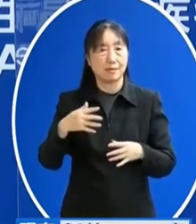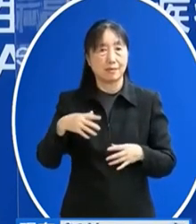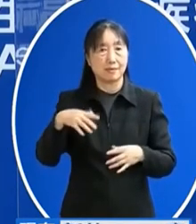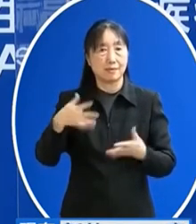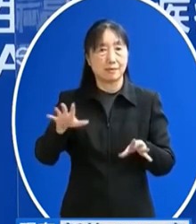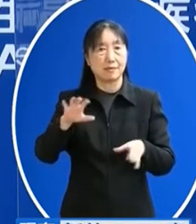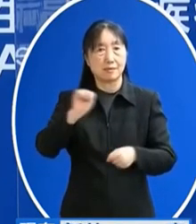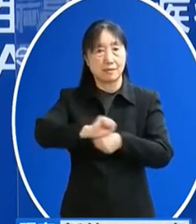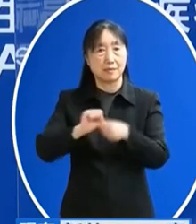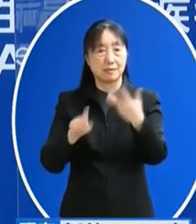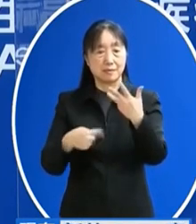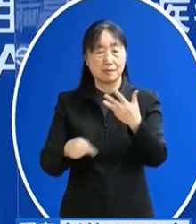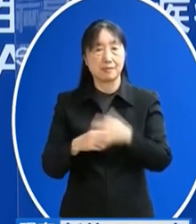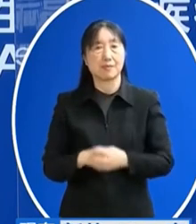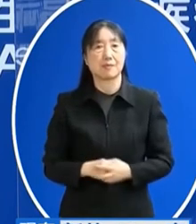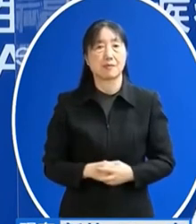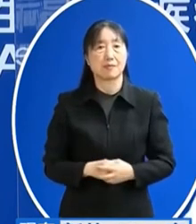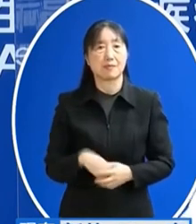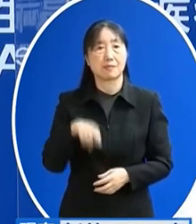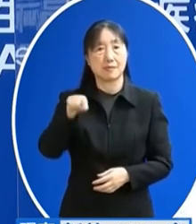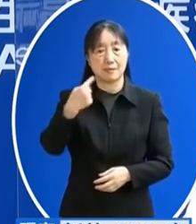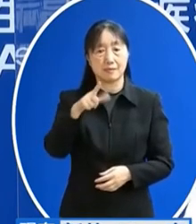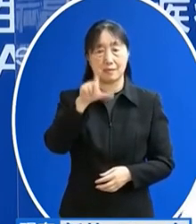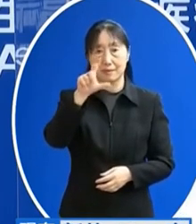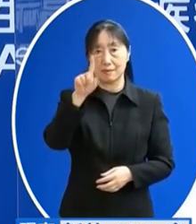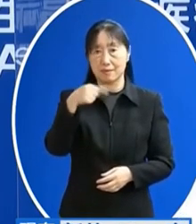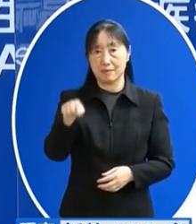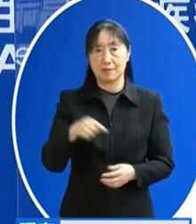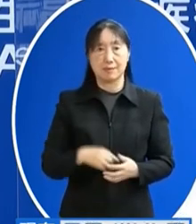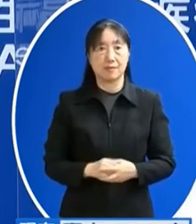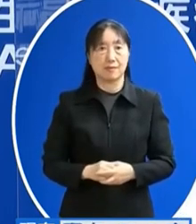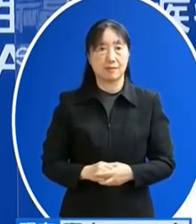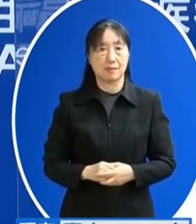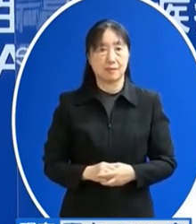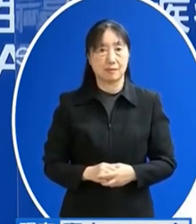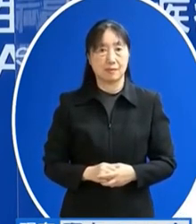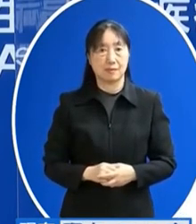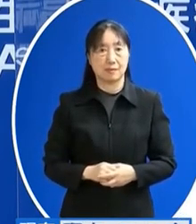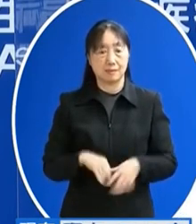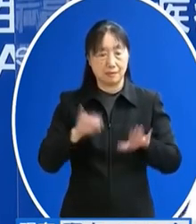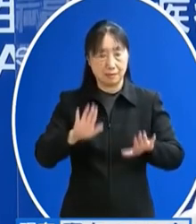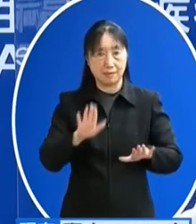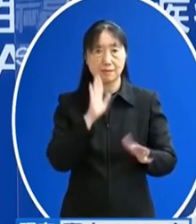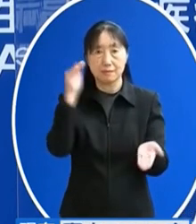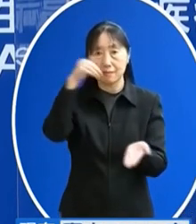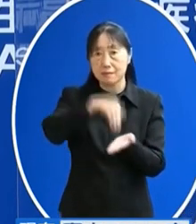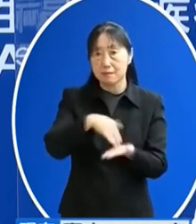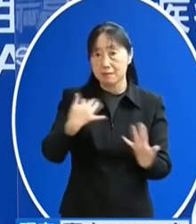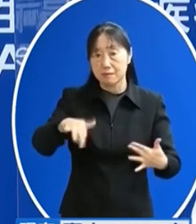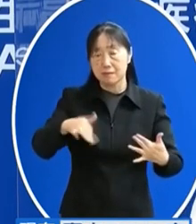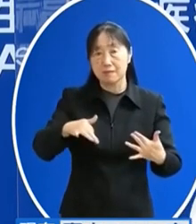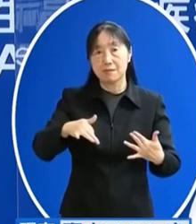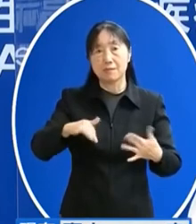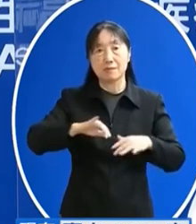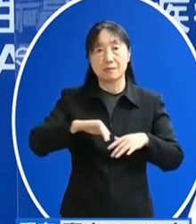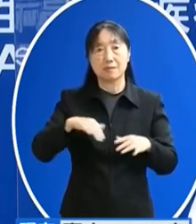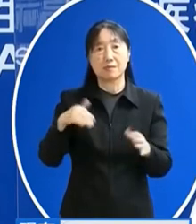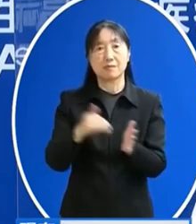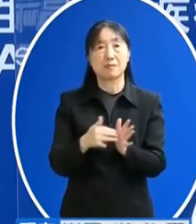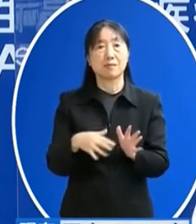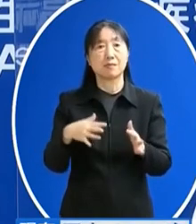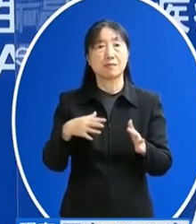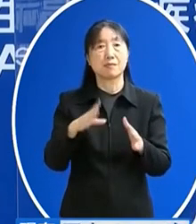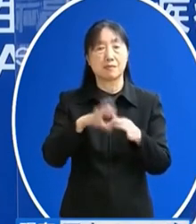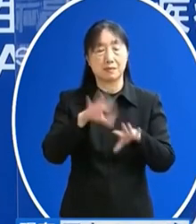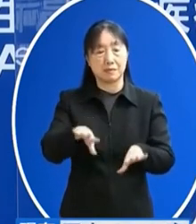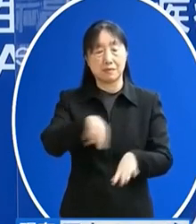8位哈，多框列了8位啊，是166人。那目前结果还没有完全出来，不过初步